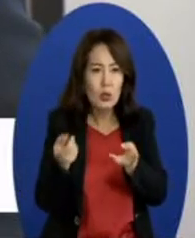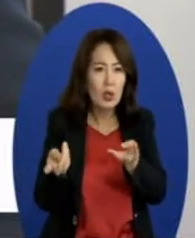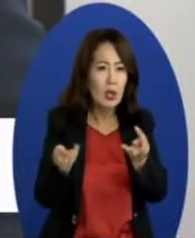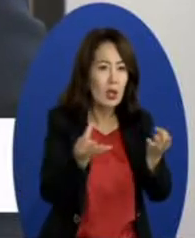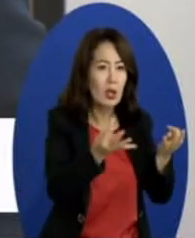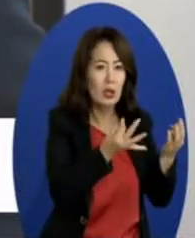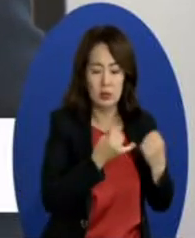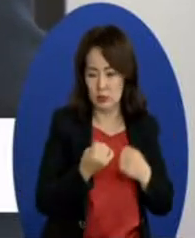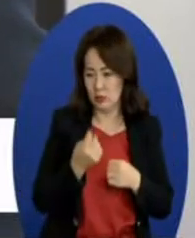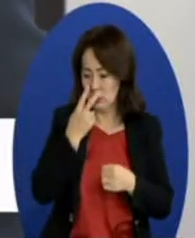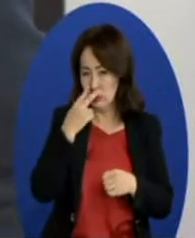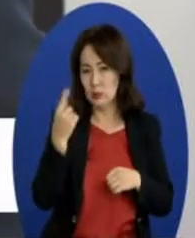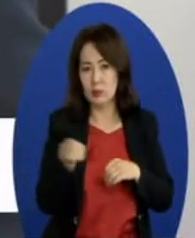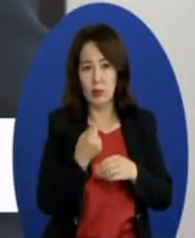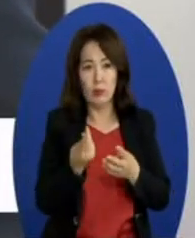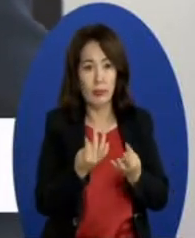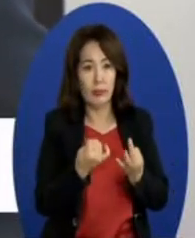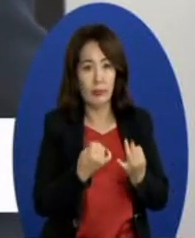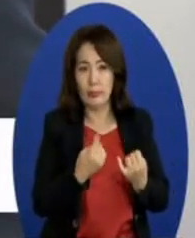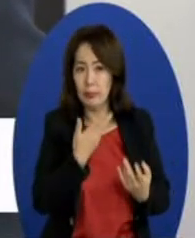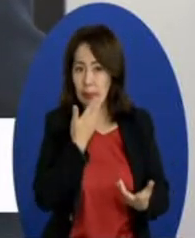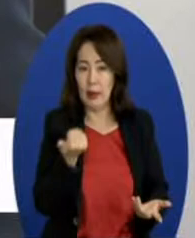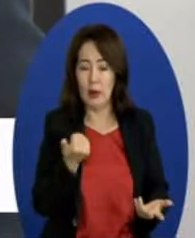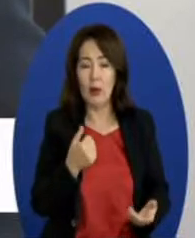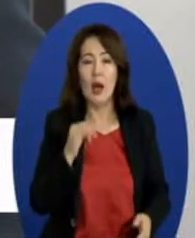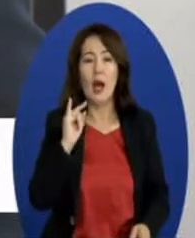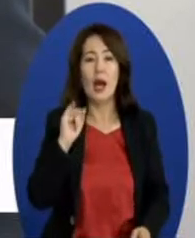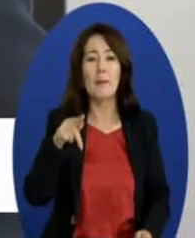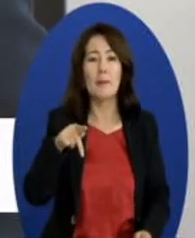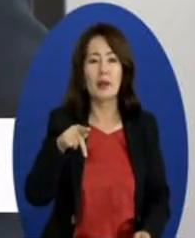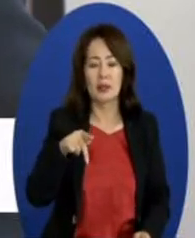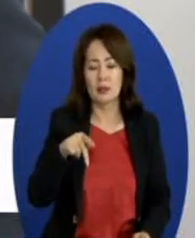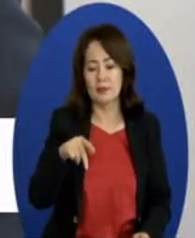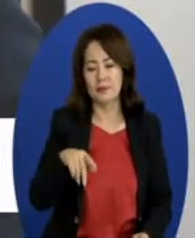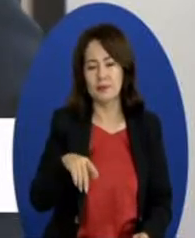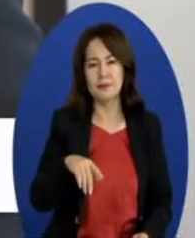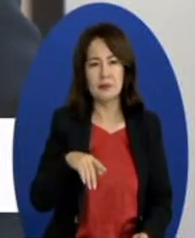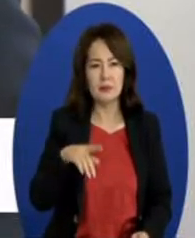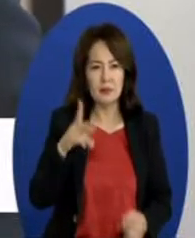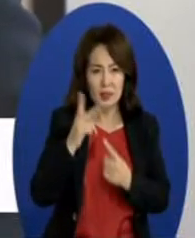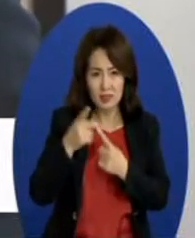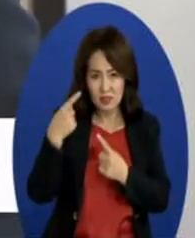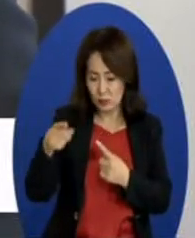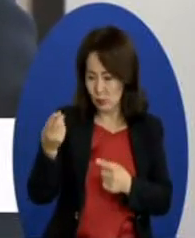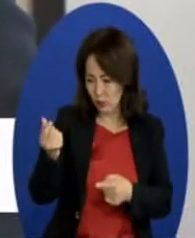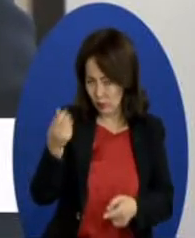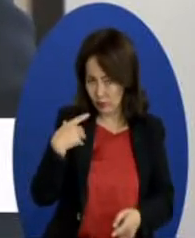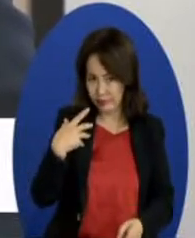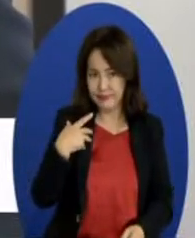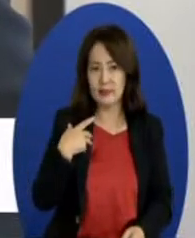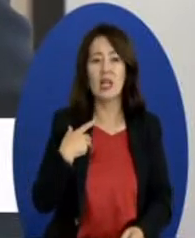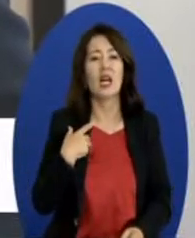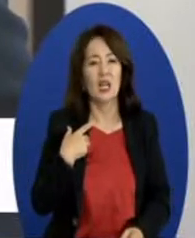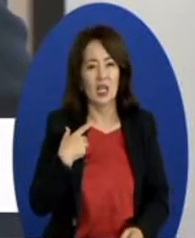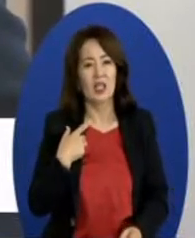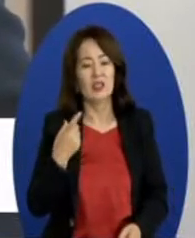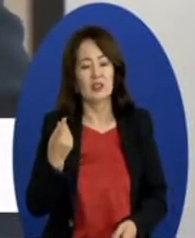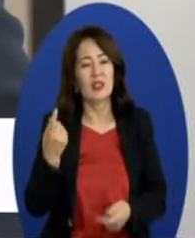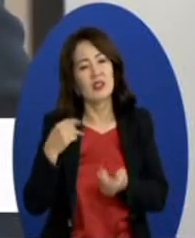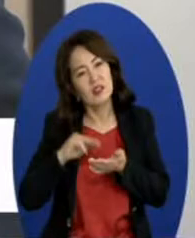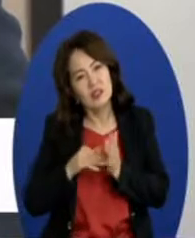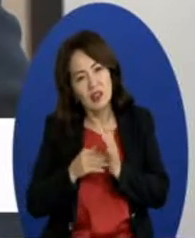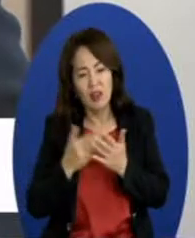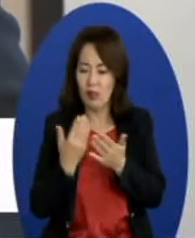энэ тийм тоолуурын механизм байхгүй зөвхөн IPTV-гийн одоо аманд багтсан тоо